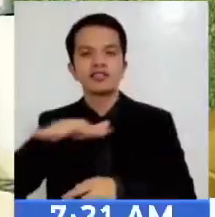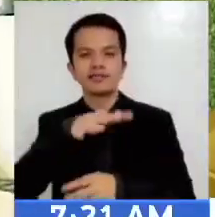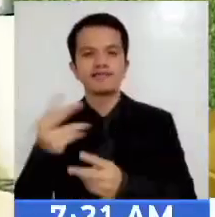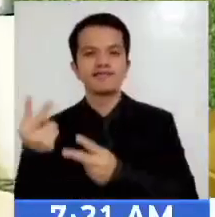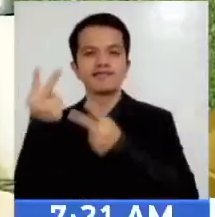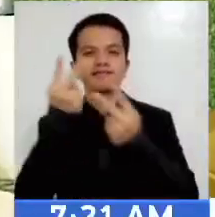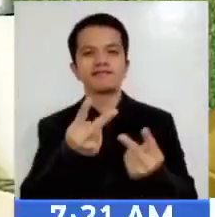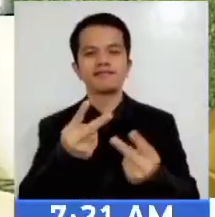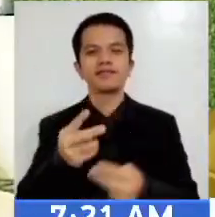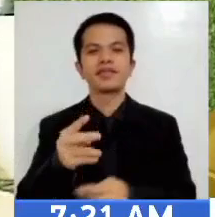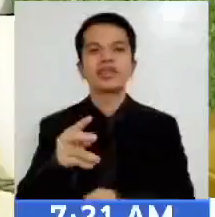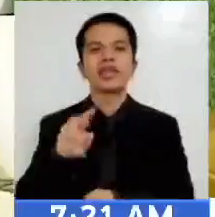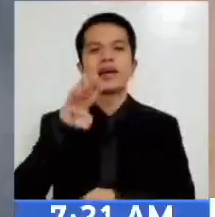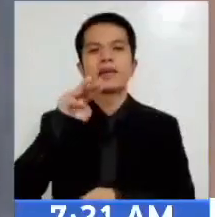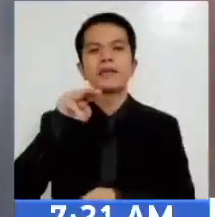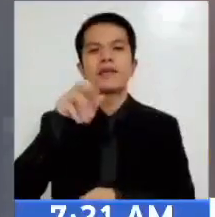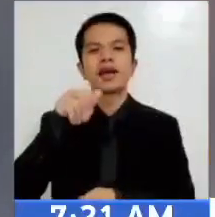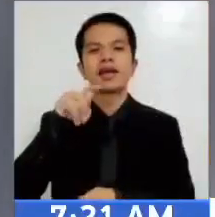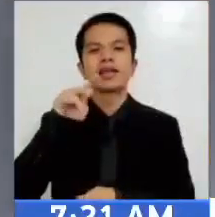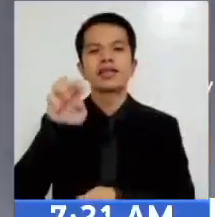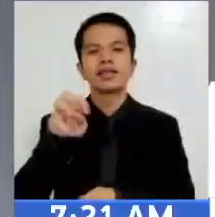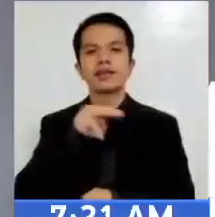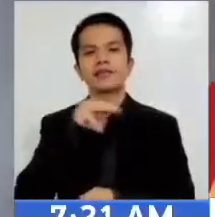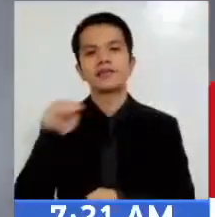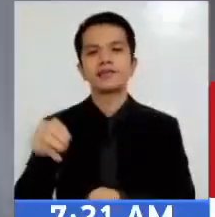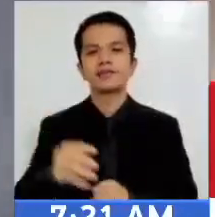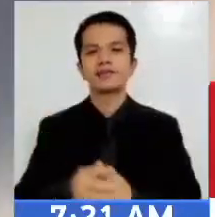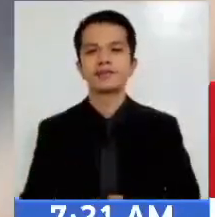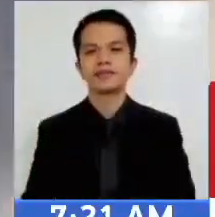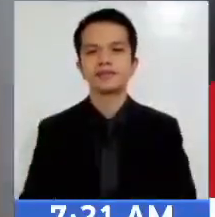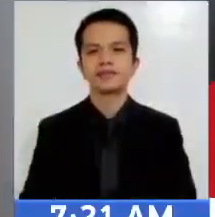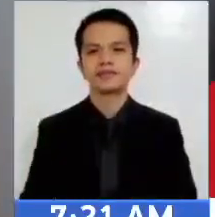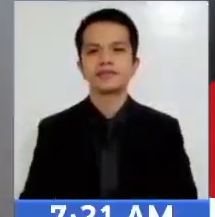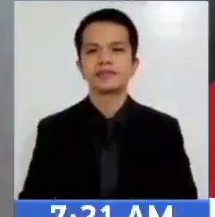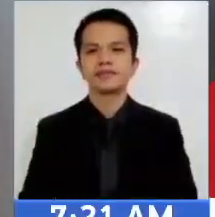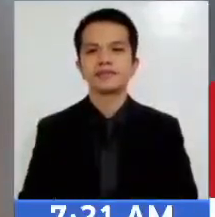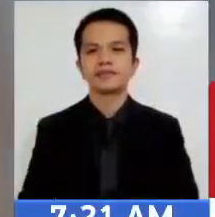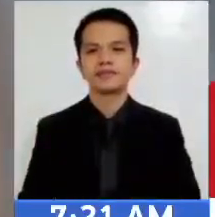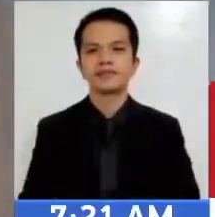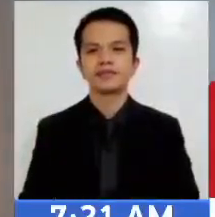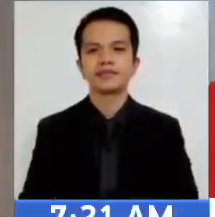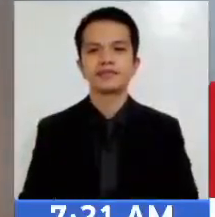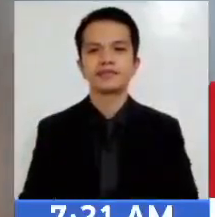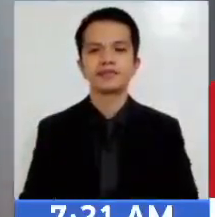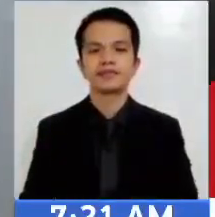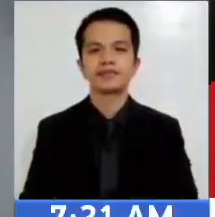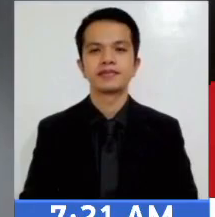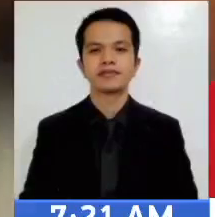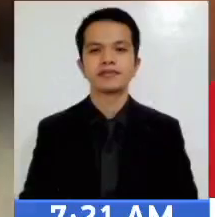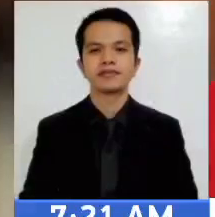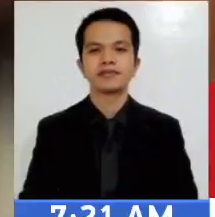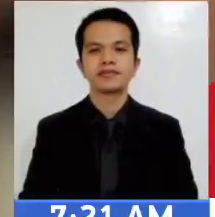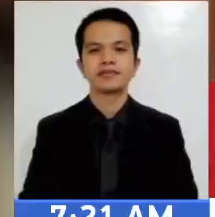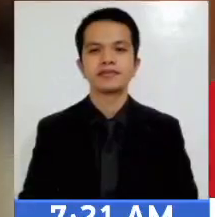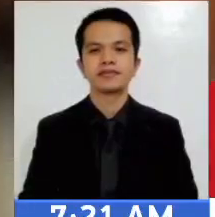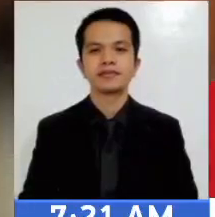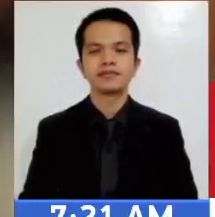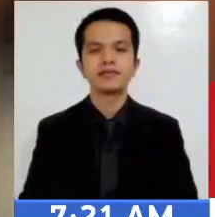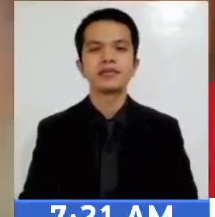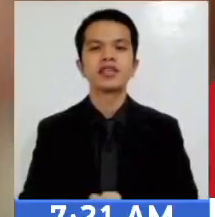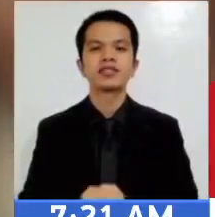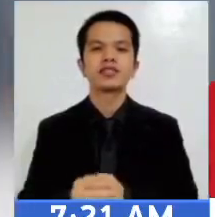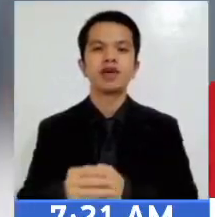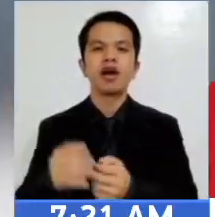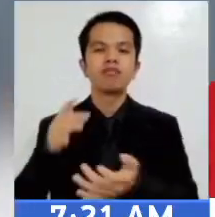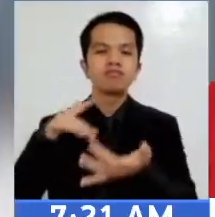Malate, Maynila. Family Day was everything. We were able to spend time together. Everybody came